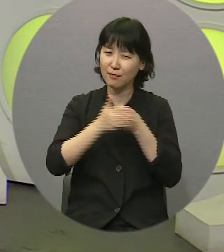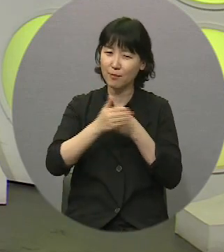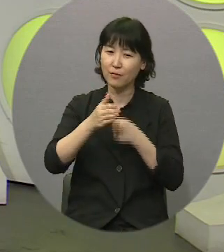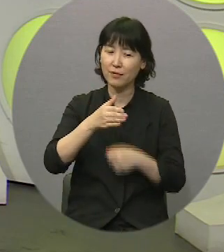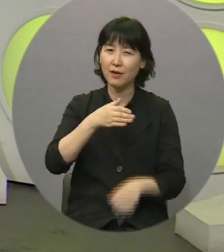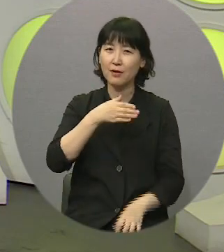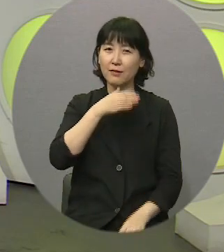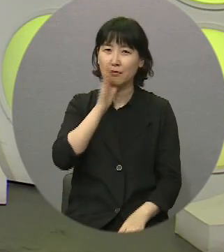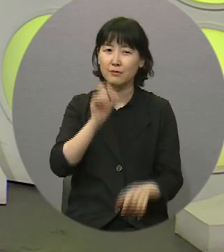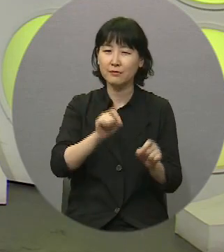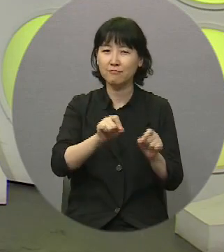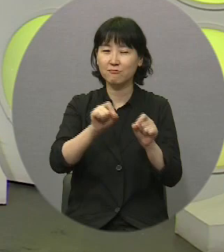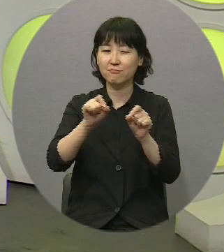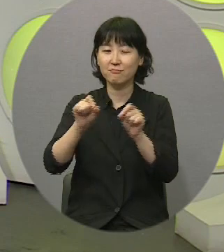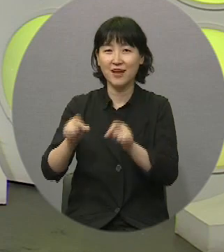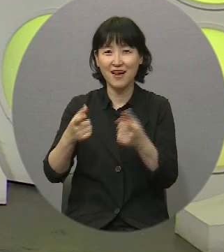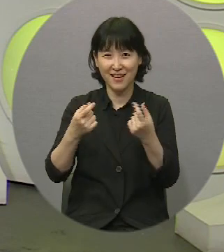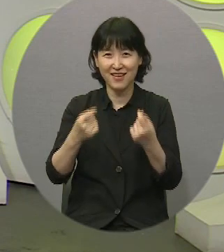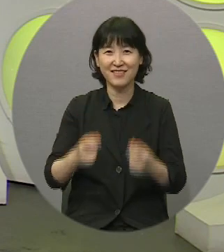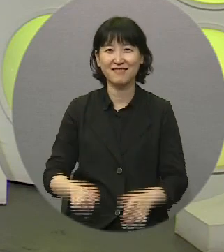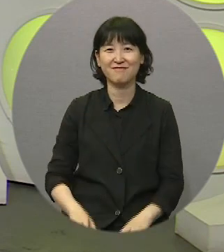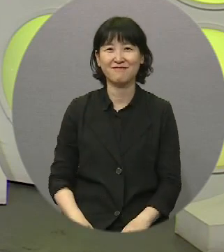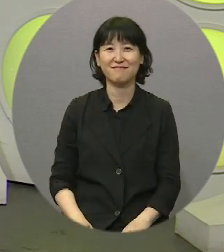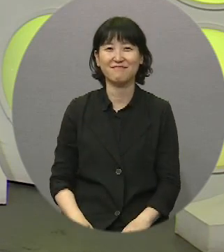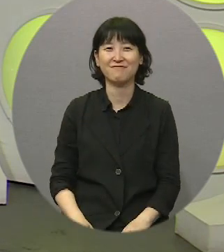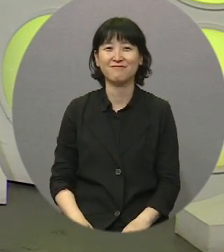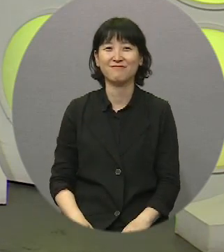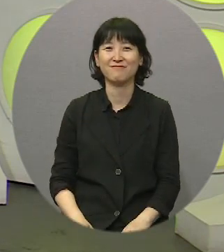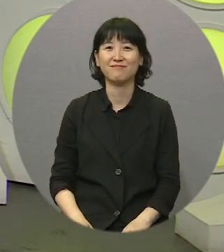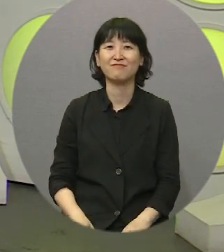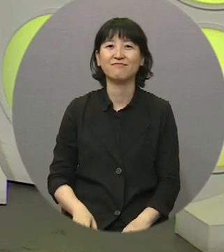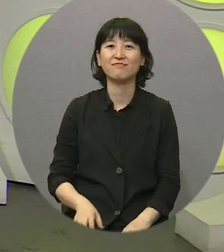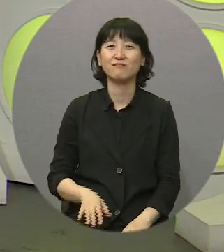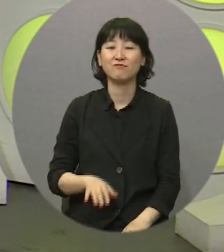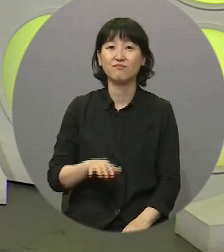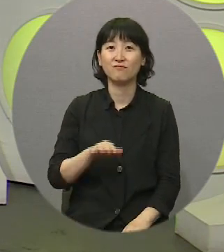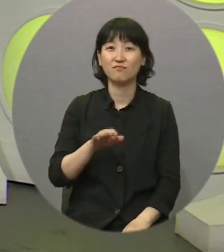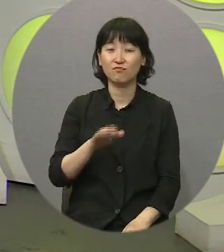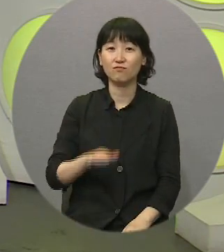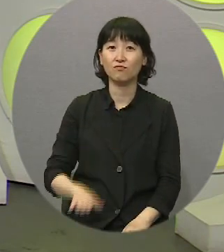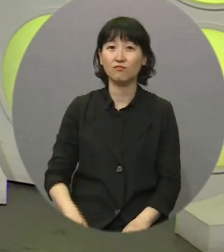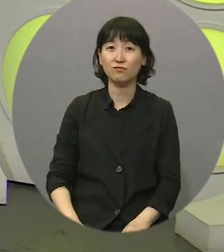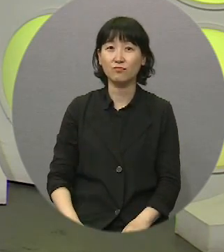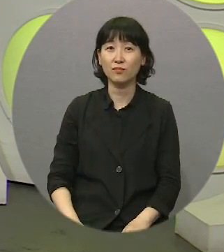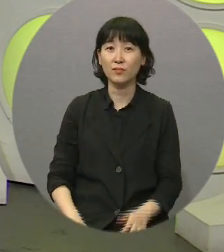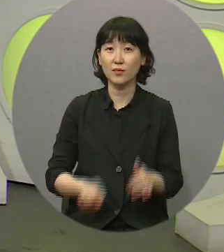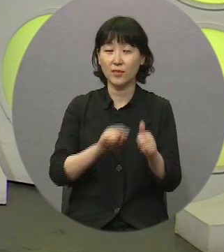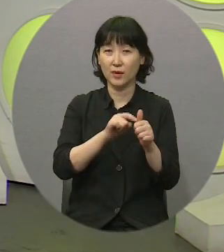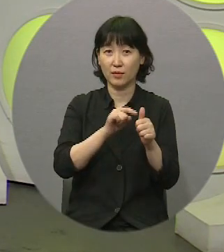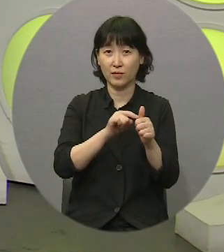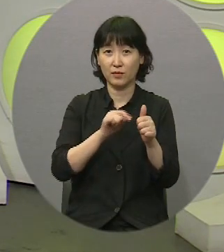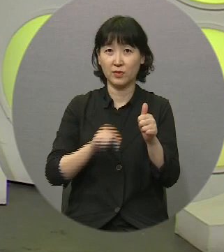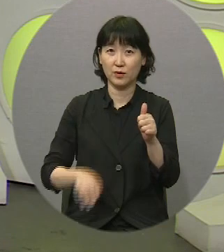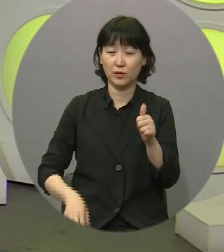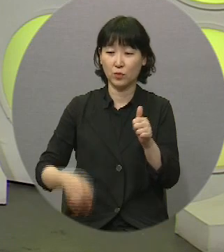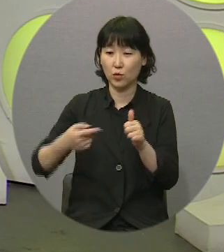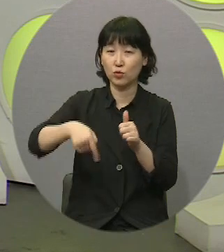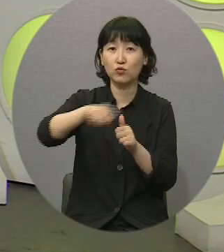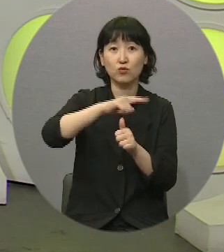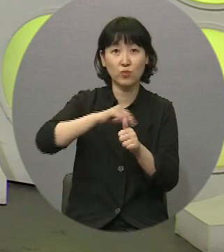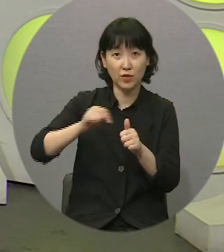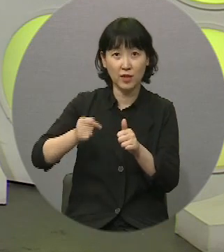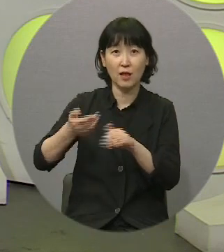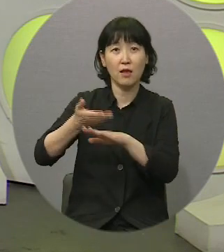늙고 편안하게 생활하는 것 같아요. 네, 네. 아니, 우리 김지민 씨는 네. 이 주위의 그 우리 동료 선후배들